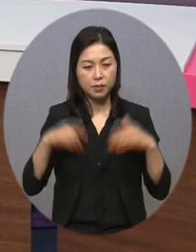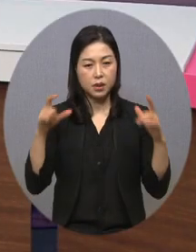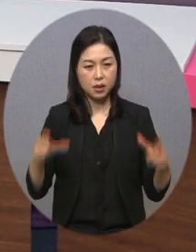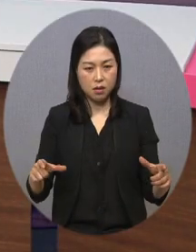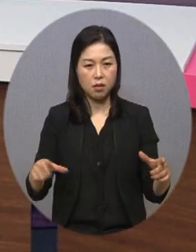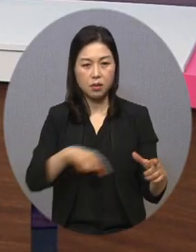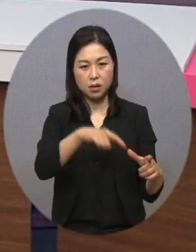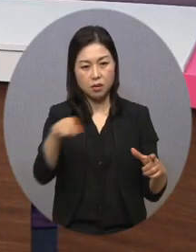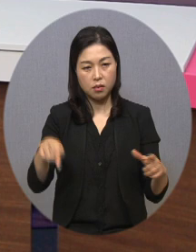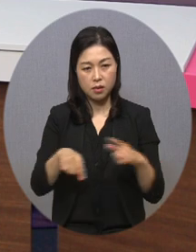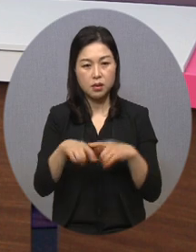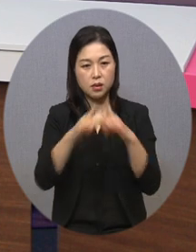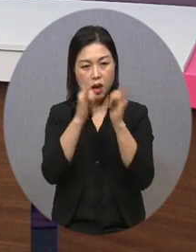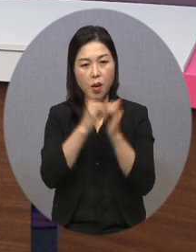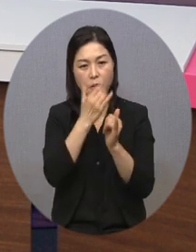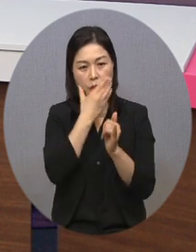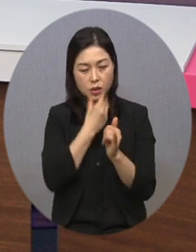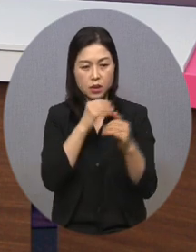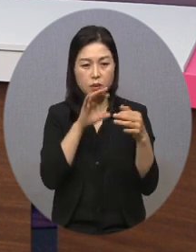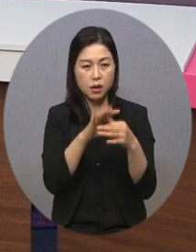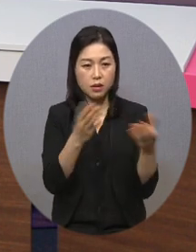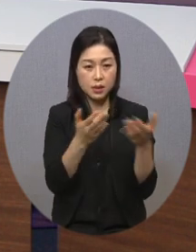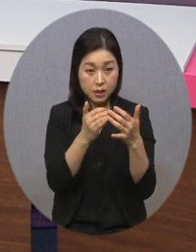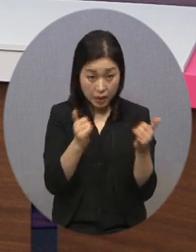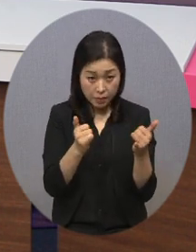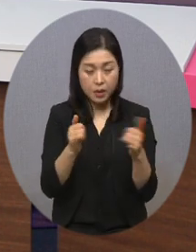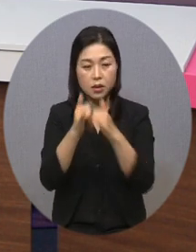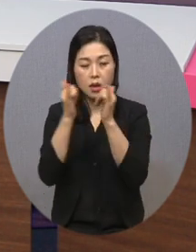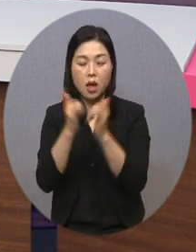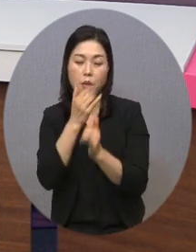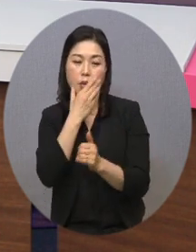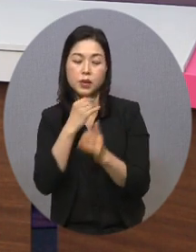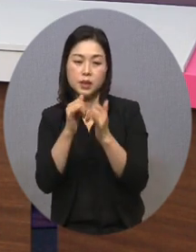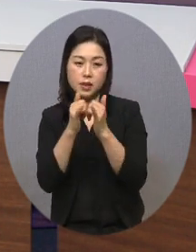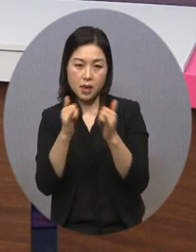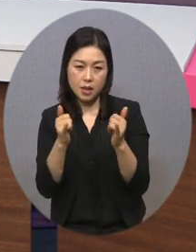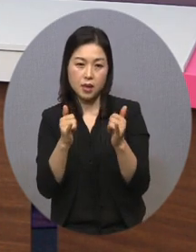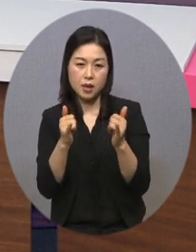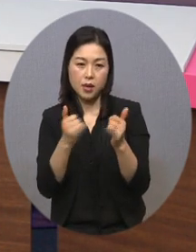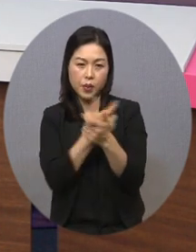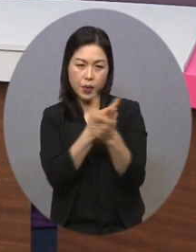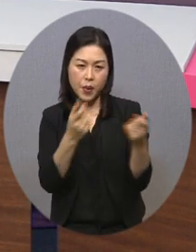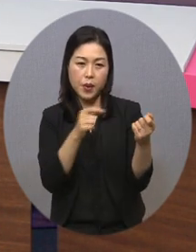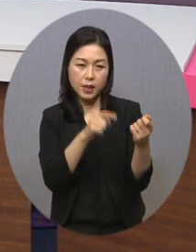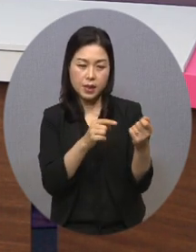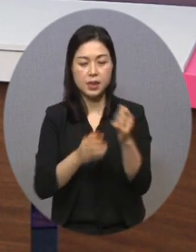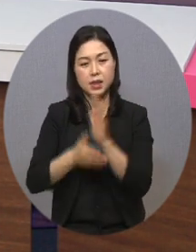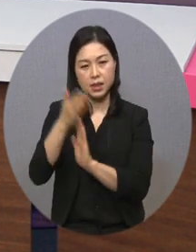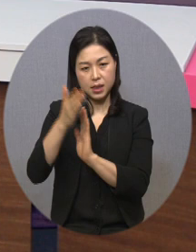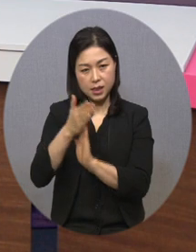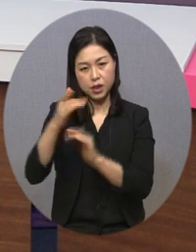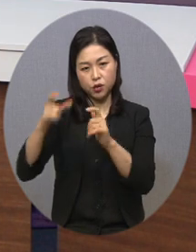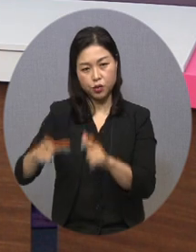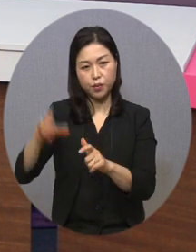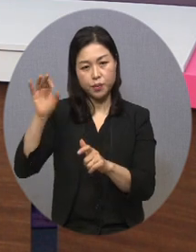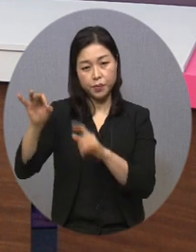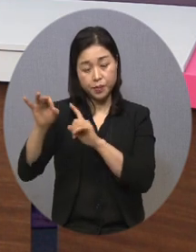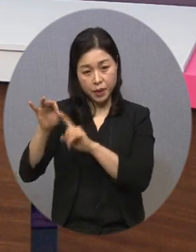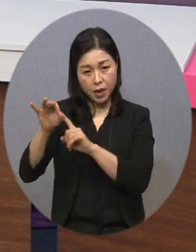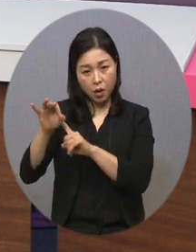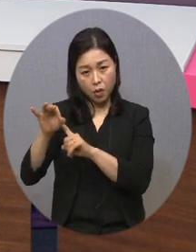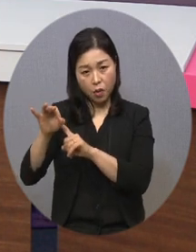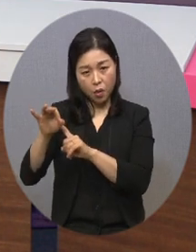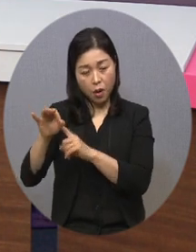전라남도에서는 사회복지 종사자 혹은 사회복지사에 대해서 일괄적으로 시군비하고 매칭을